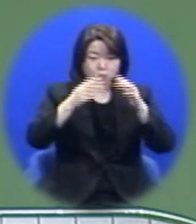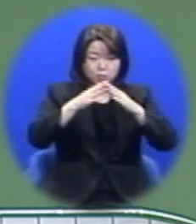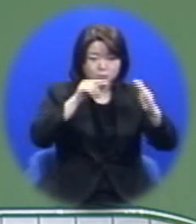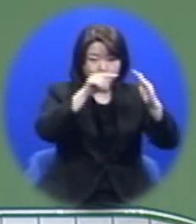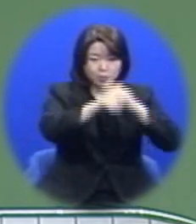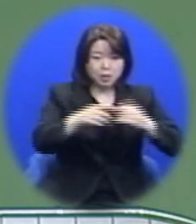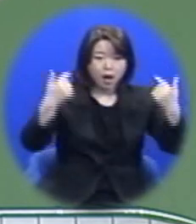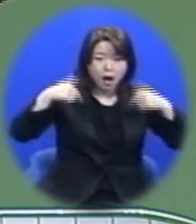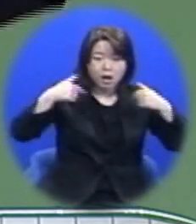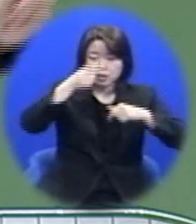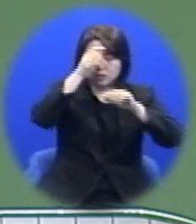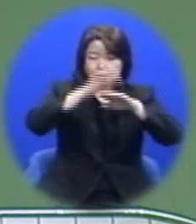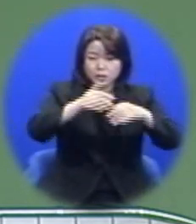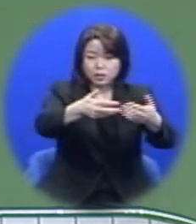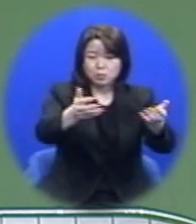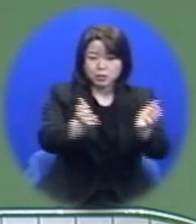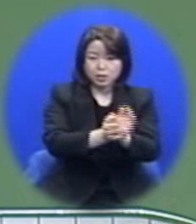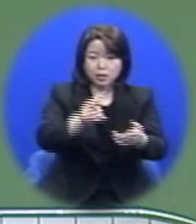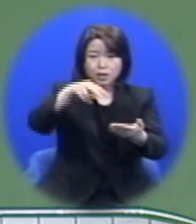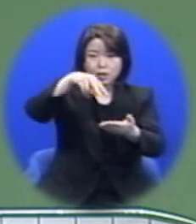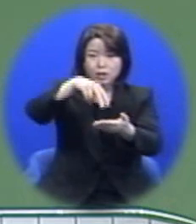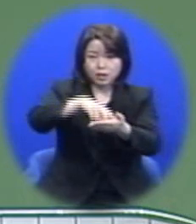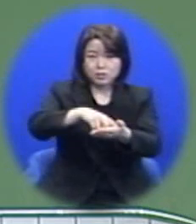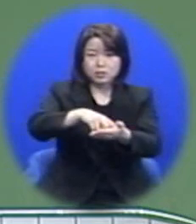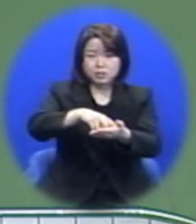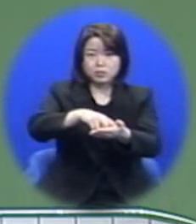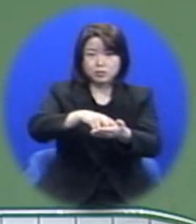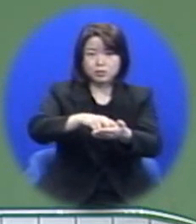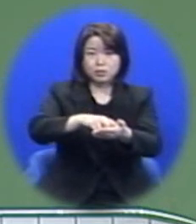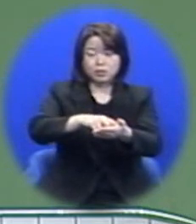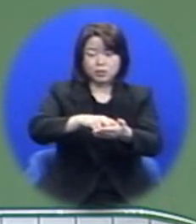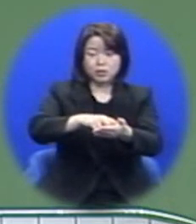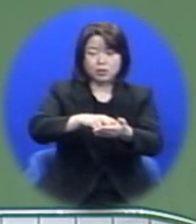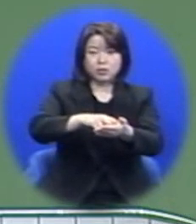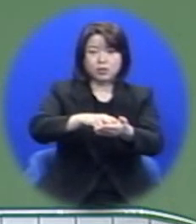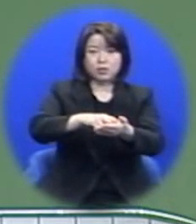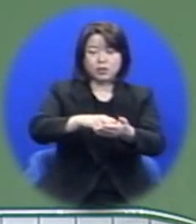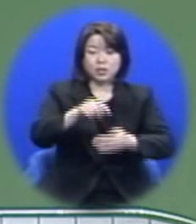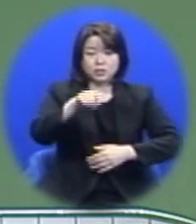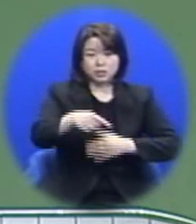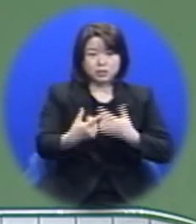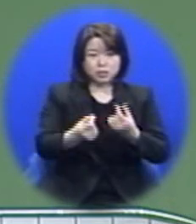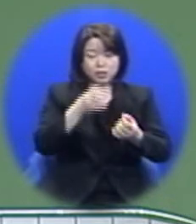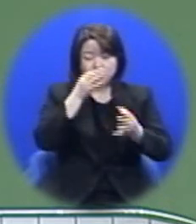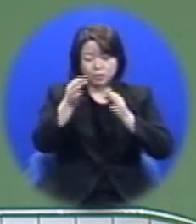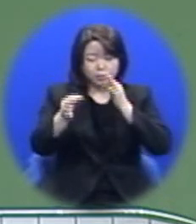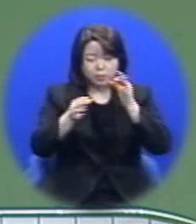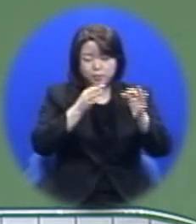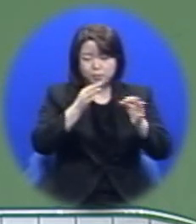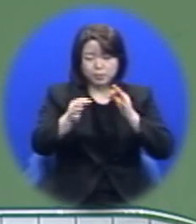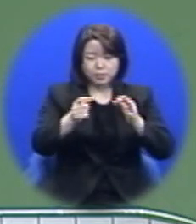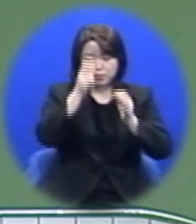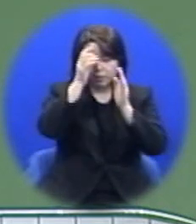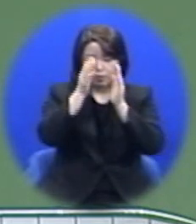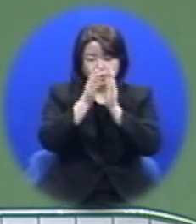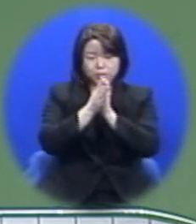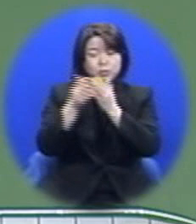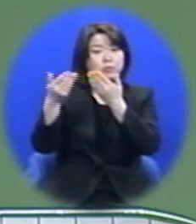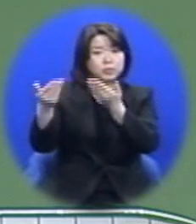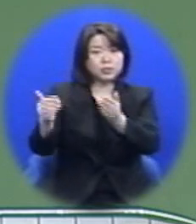예배당에 가서 거기서 가만히 위에 무릎을 꿇고 그렇게 통곡하고 울고